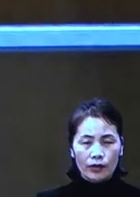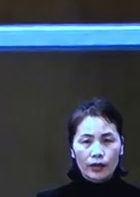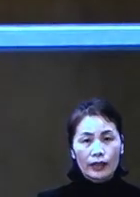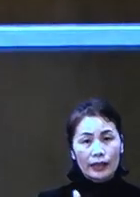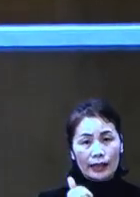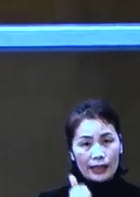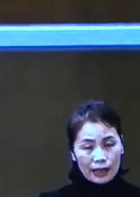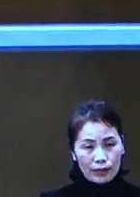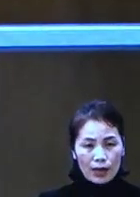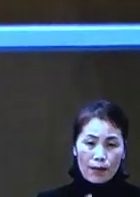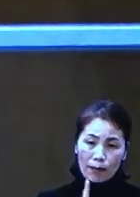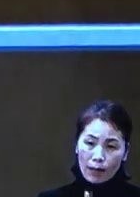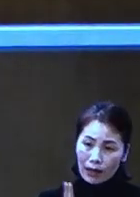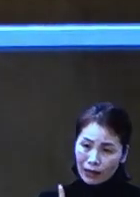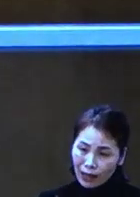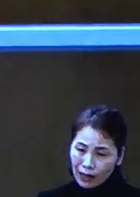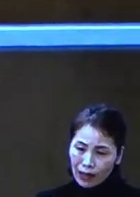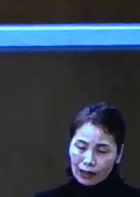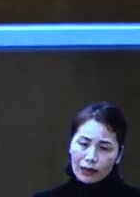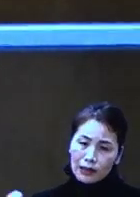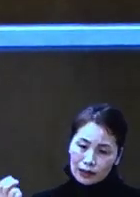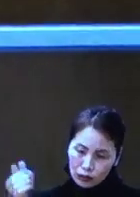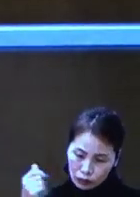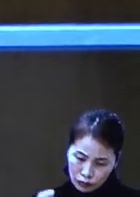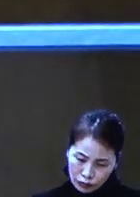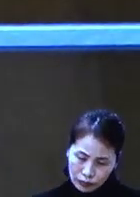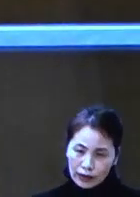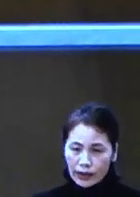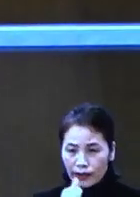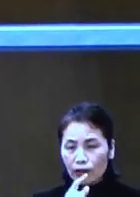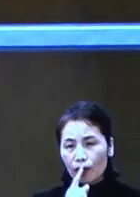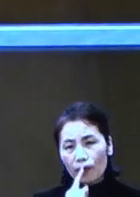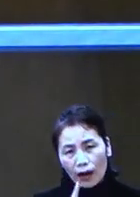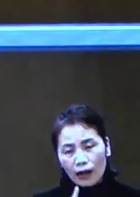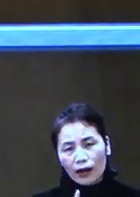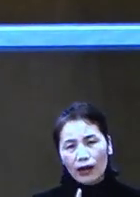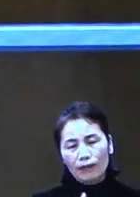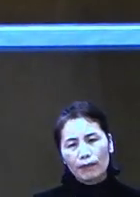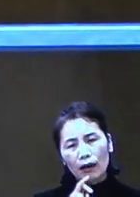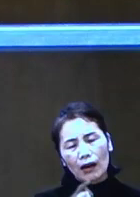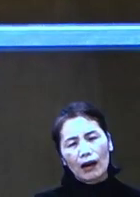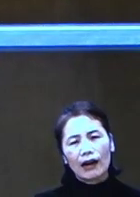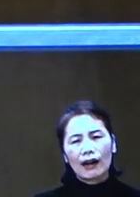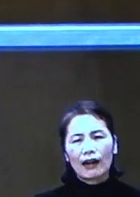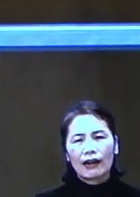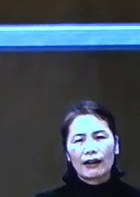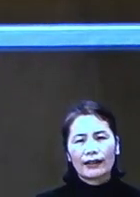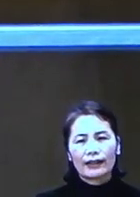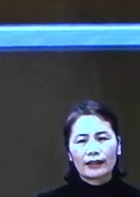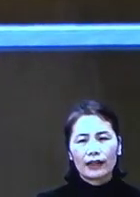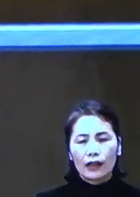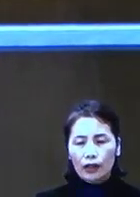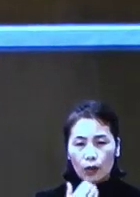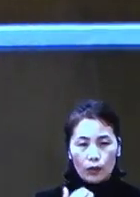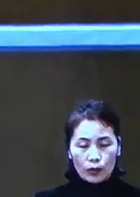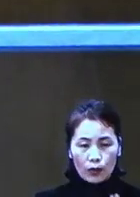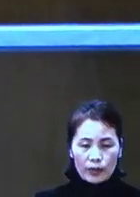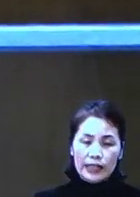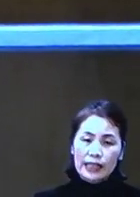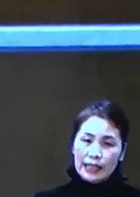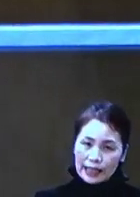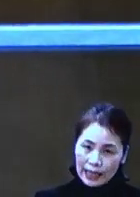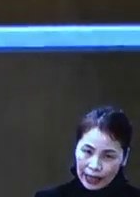말로 허무맹랑한 헛공약에 불과했습니다. 고민을 위해 일해야 하는 시간이 오롯이